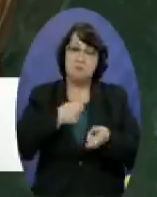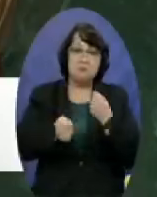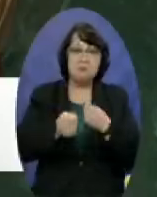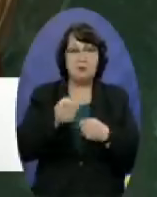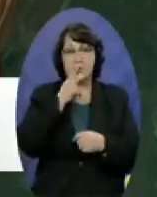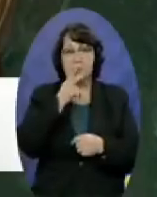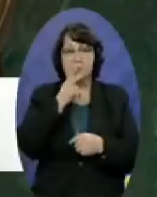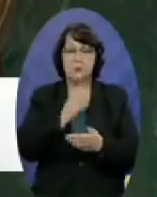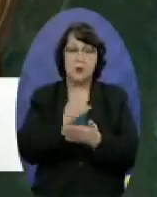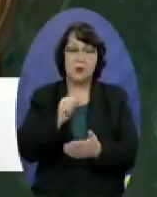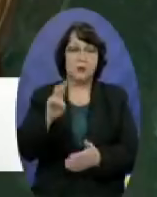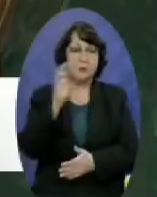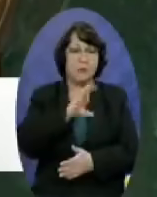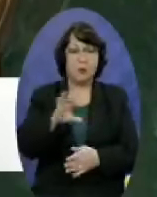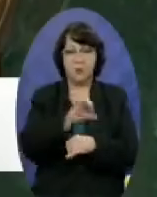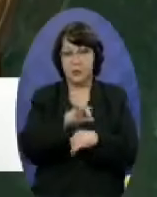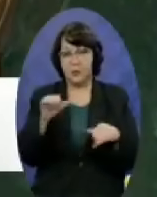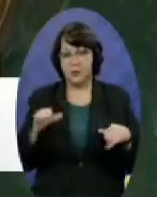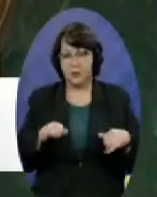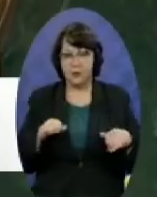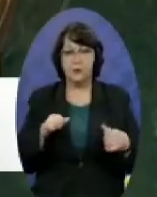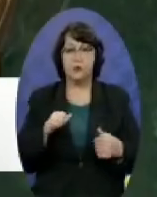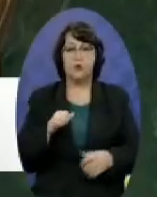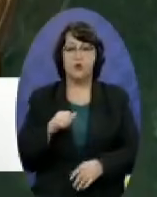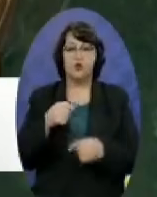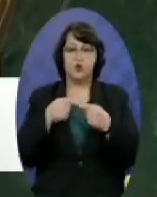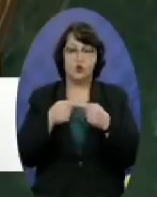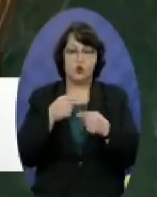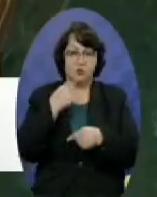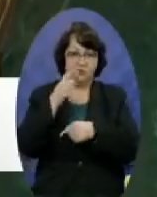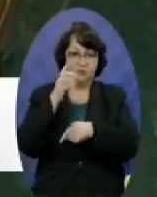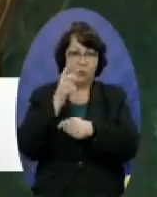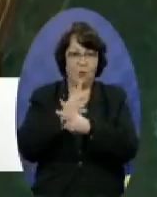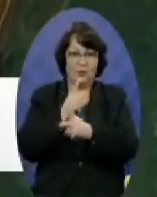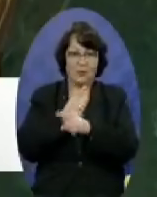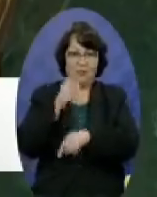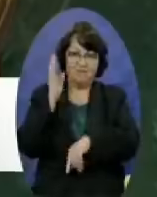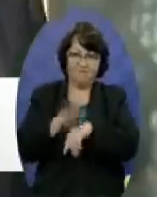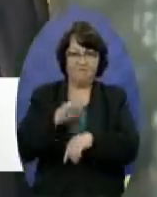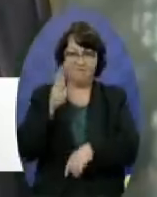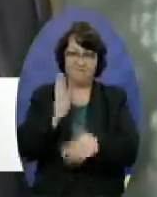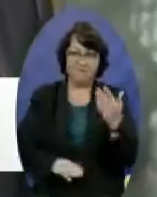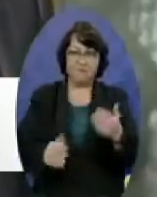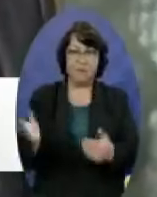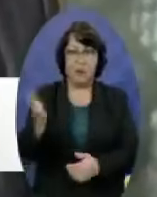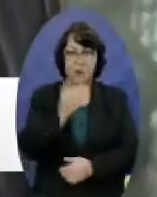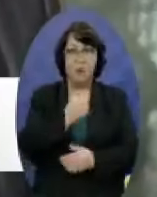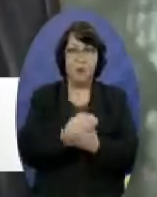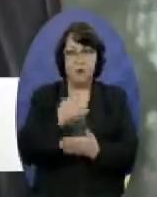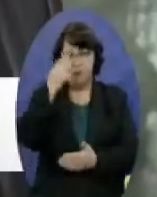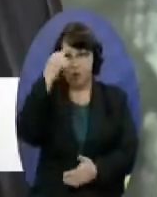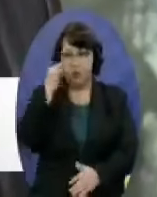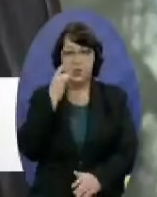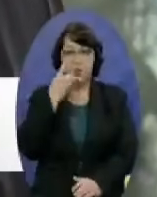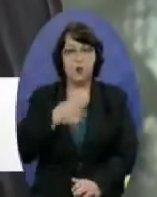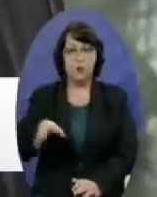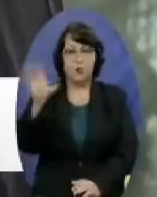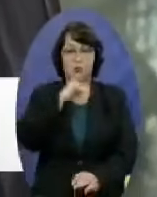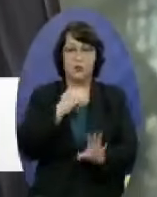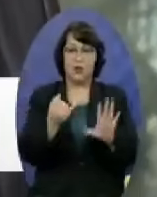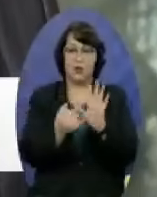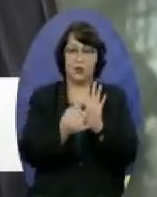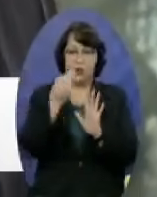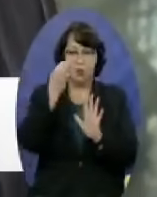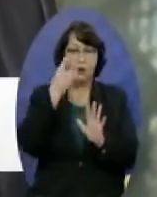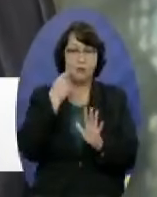нэгж иргэн аж ахуй нэгжүүд төр зөрчлийн арга хэмжээгээр тооцсон байна. Монгол улсын эрэгтэйчүүдийн 67%,